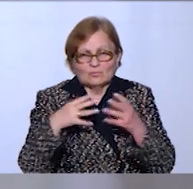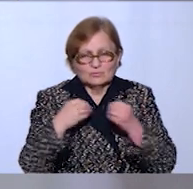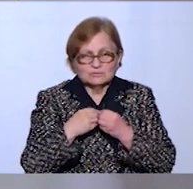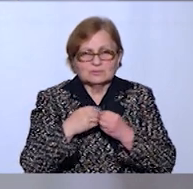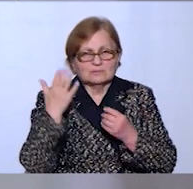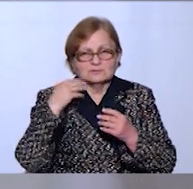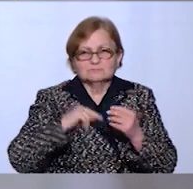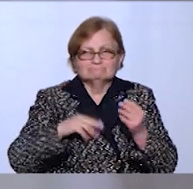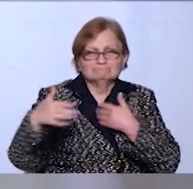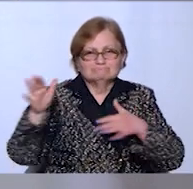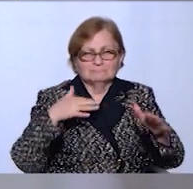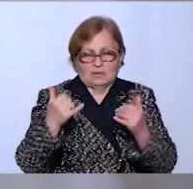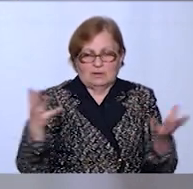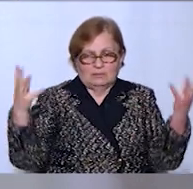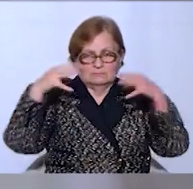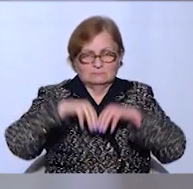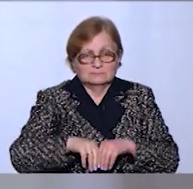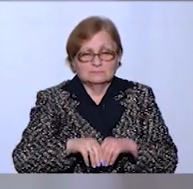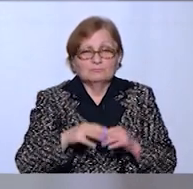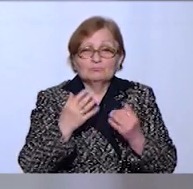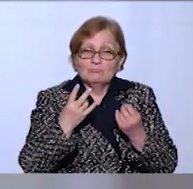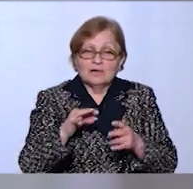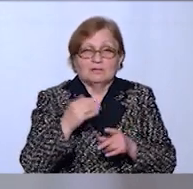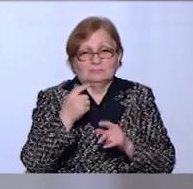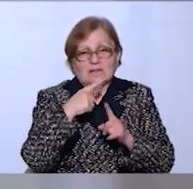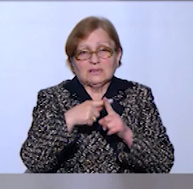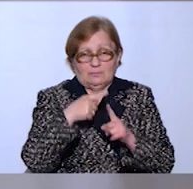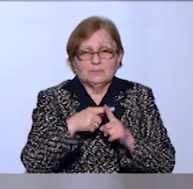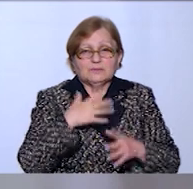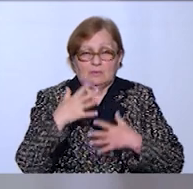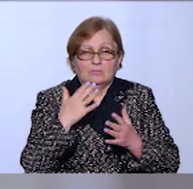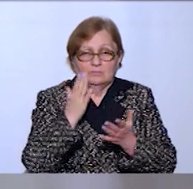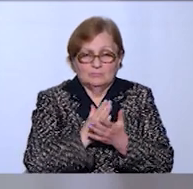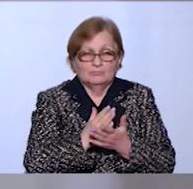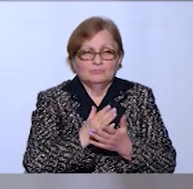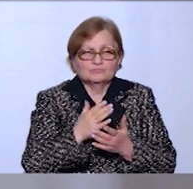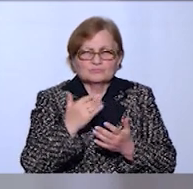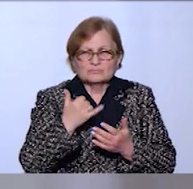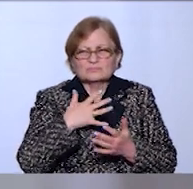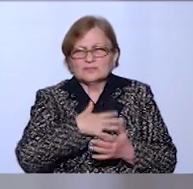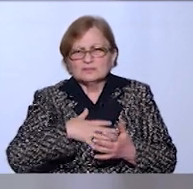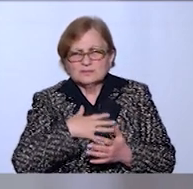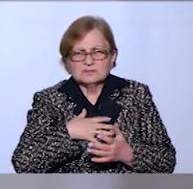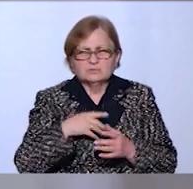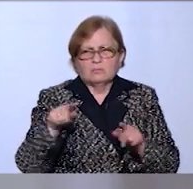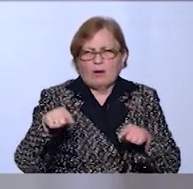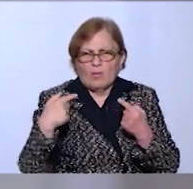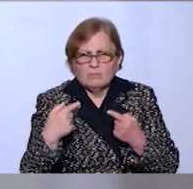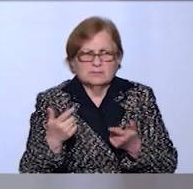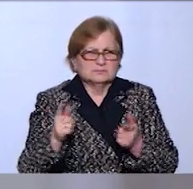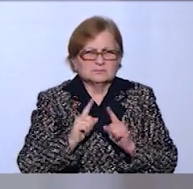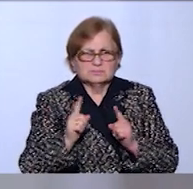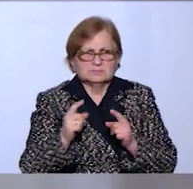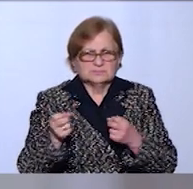შენიშვნები. პირიქით ის ქცევა, რომელსაც ადრე მიუღებლად ჩათვლიდნენ, დღეს აღარცვლიან მიუღებლად, იმიტომ